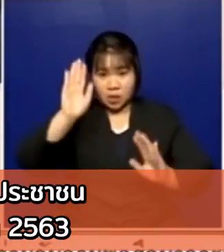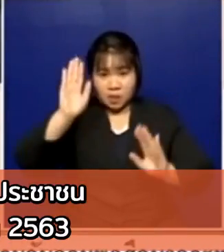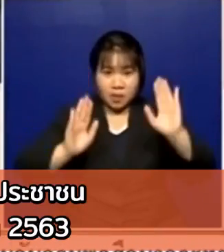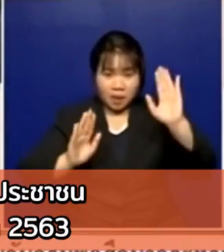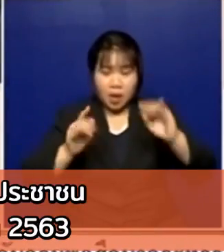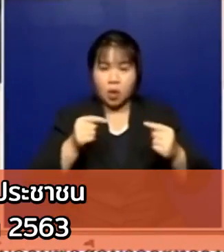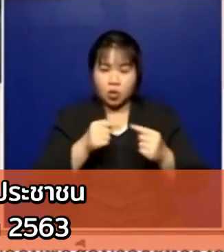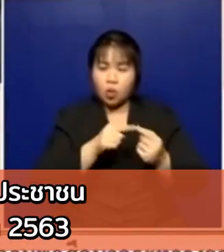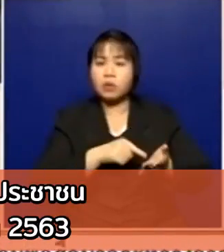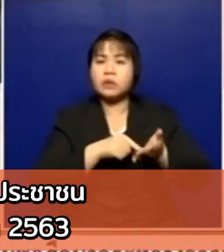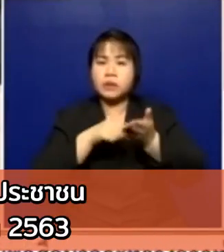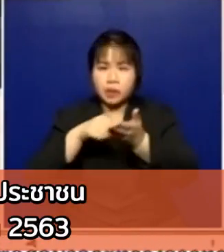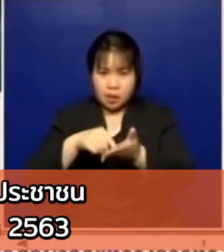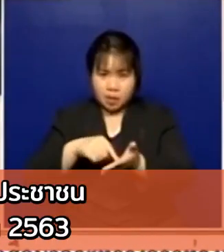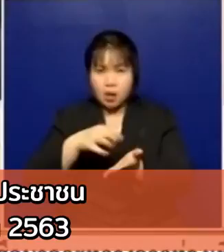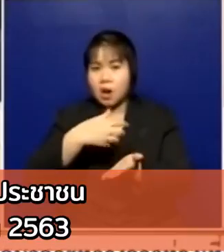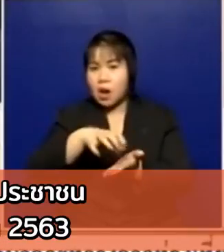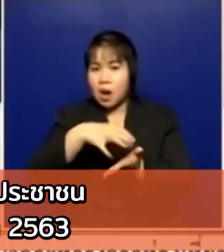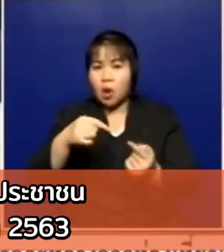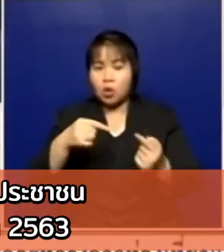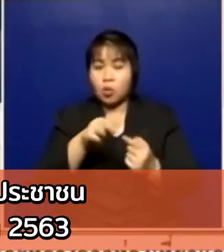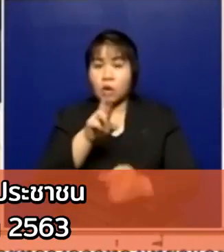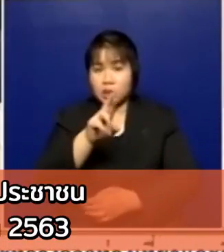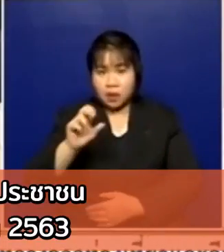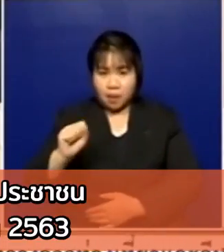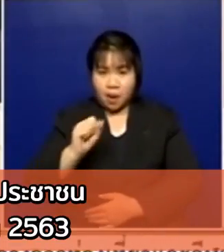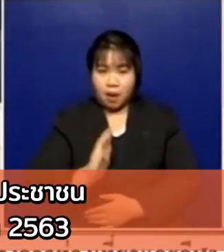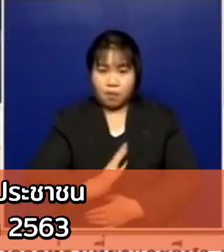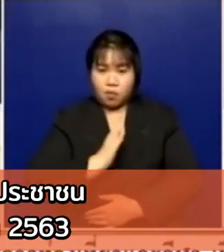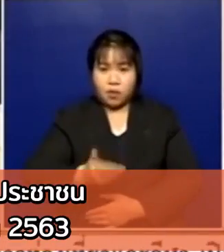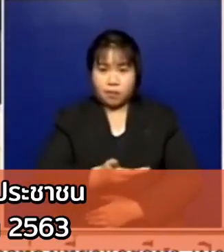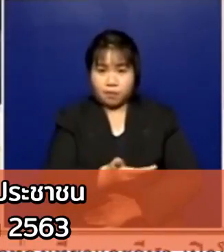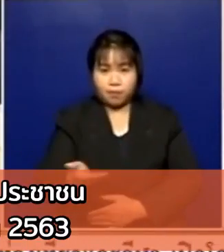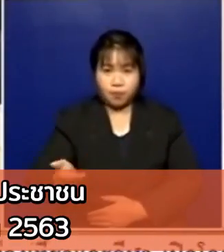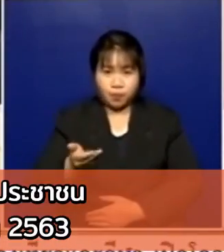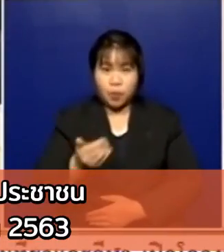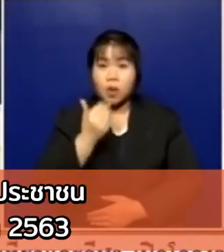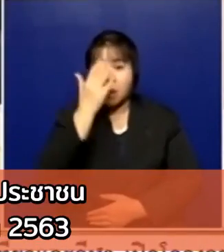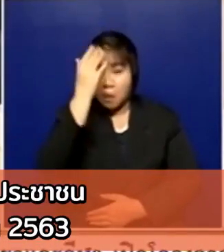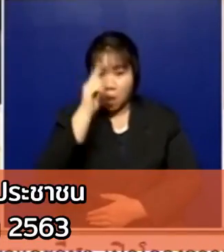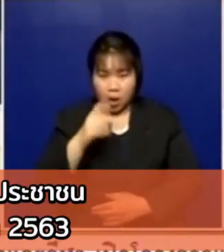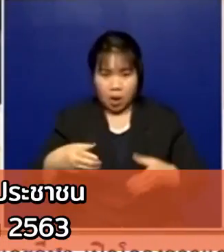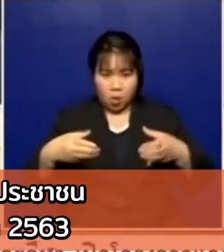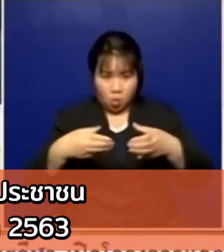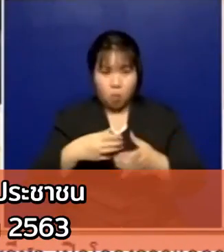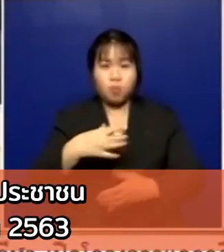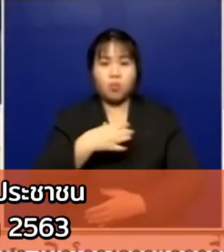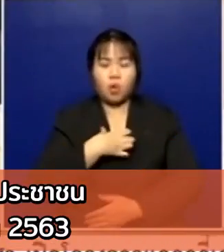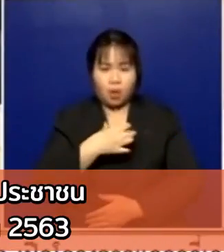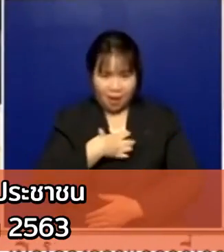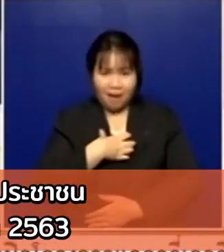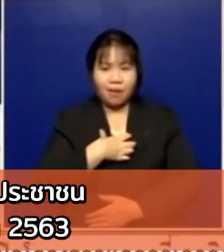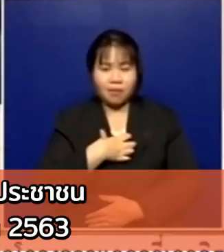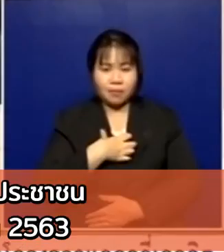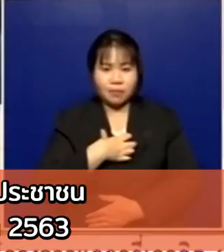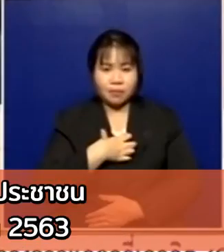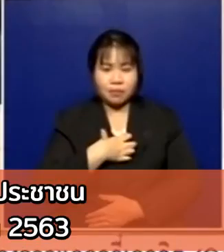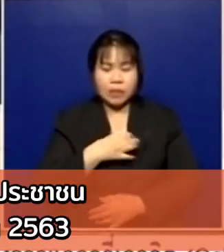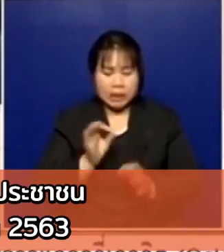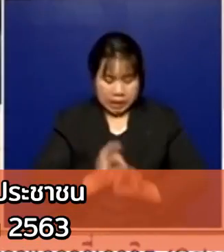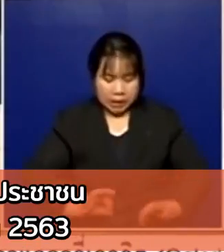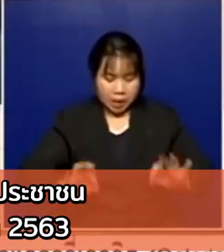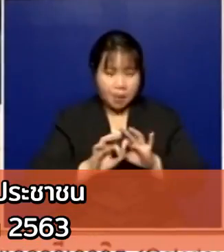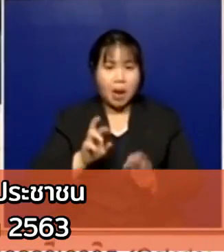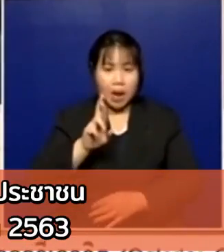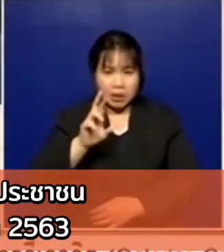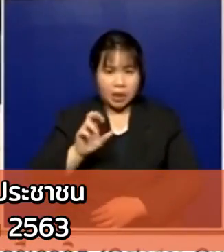นำเสนอต่อท่านสมาชิกรัฐสภาผู้ทรงเกียรติถึงความต้องการและความจำเป็นที่รัฐสภาจะลงมติ